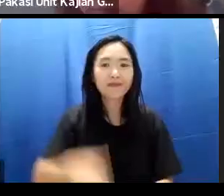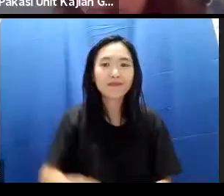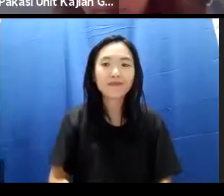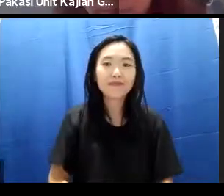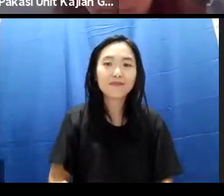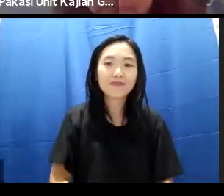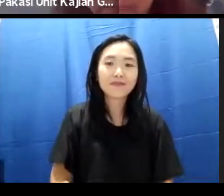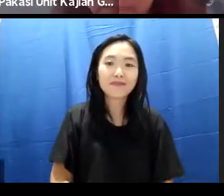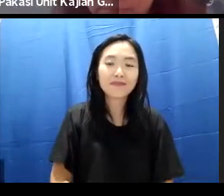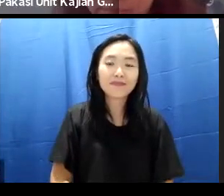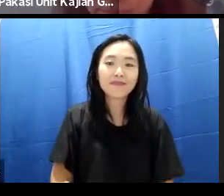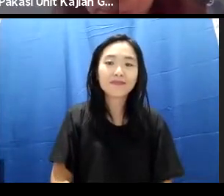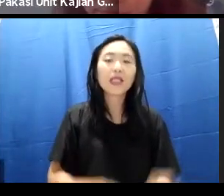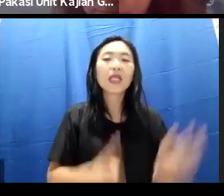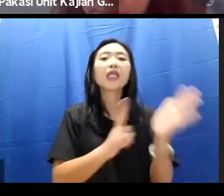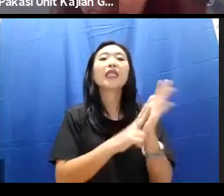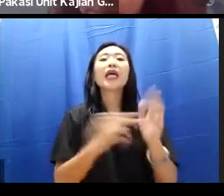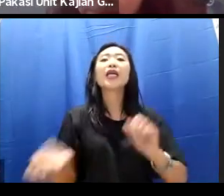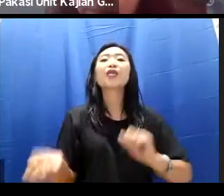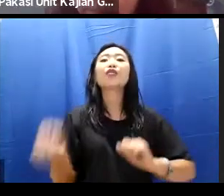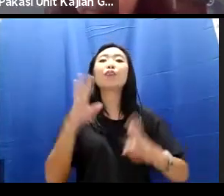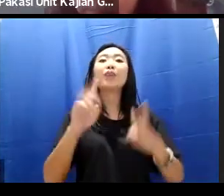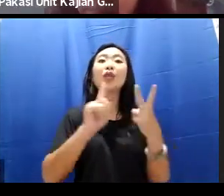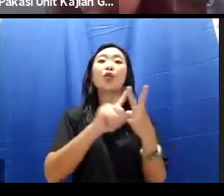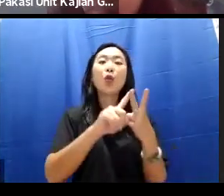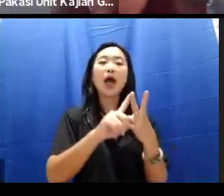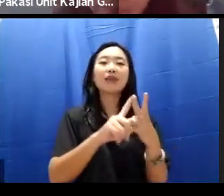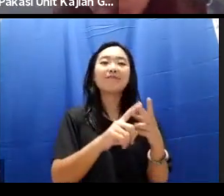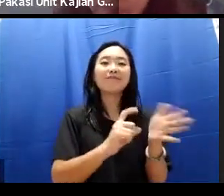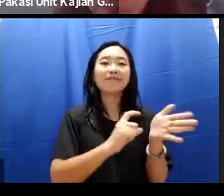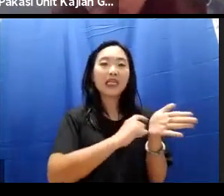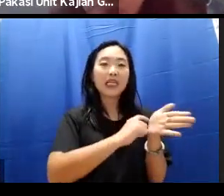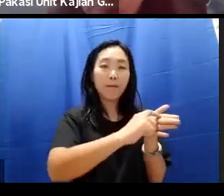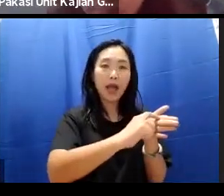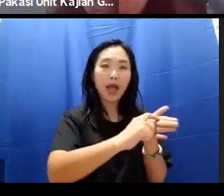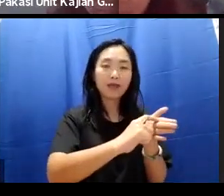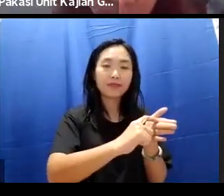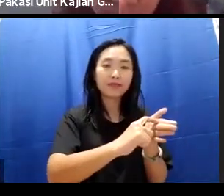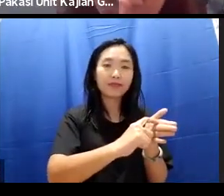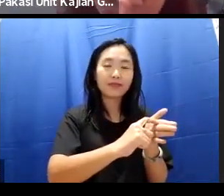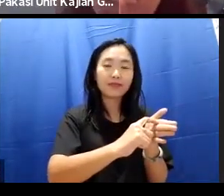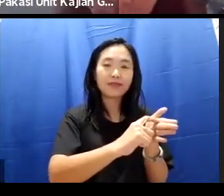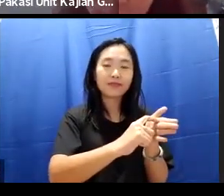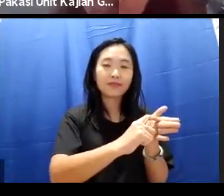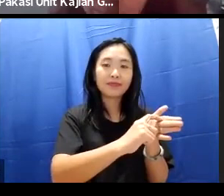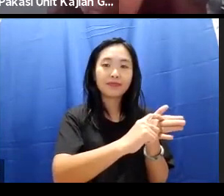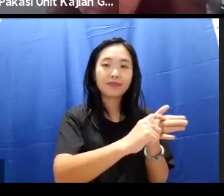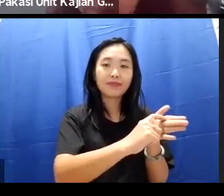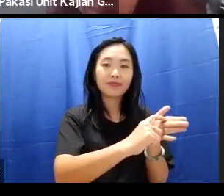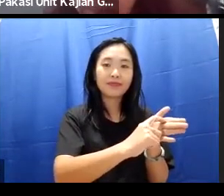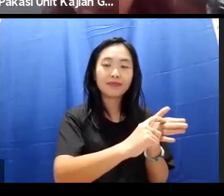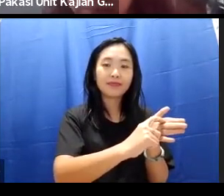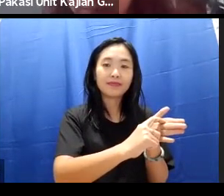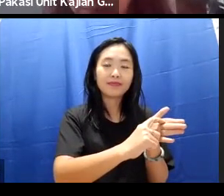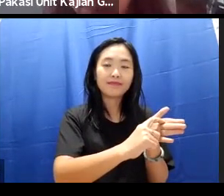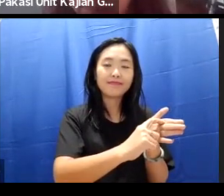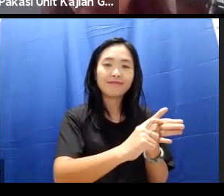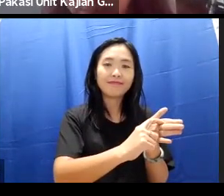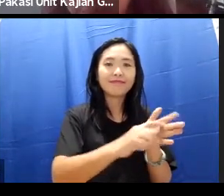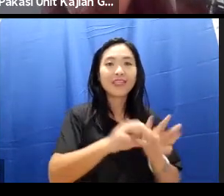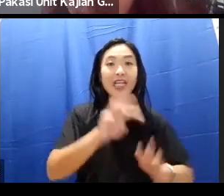Nah, narasumber kita yang kedua ada Mbak Zuriatun Toibah, atau biasa dipanggil Mbak Ibah. Halo Mbak